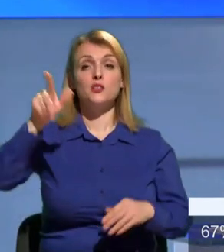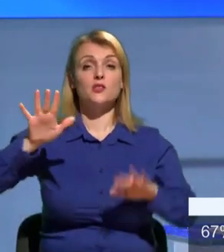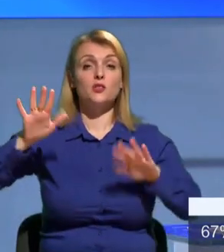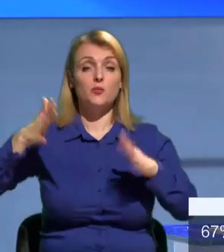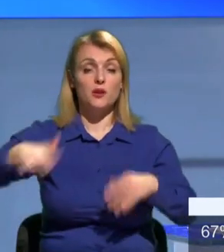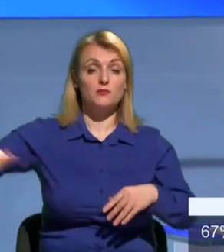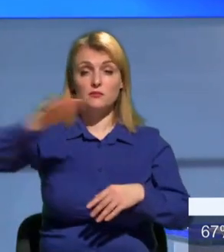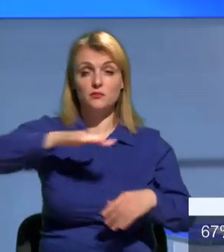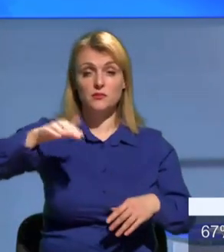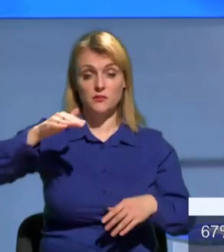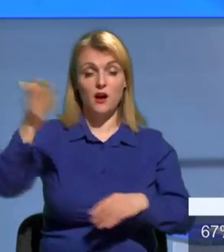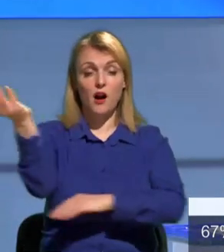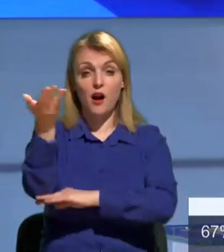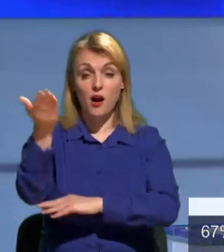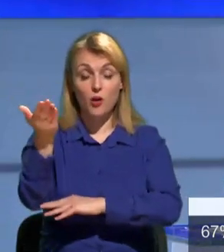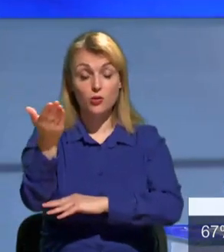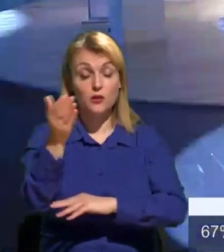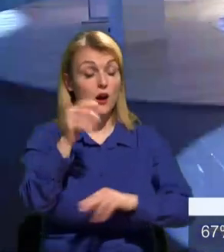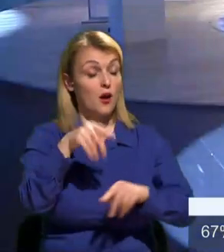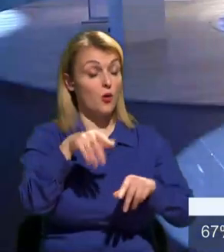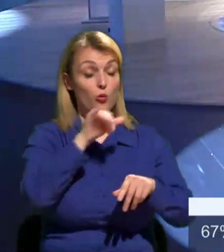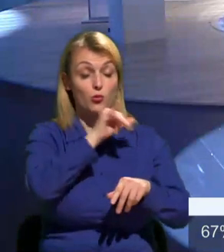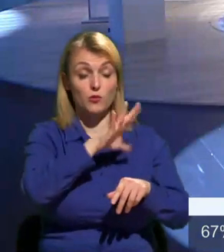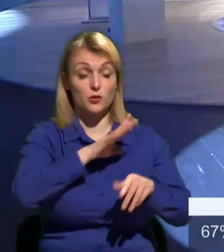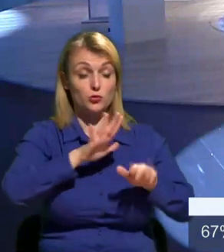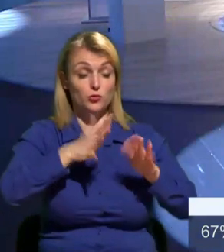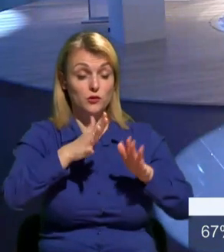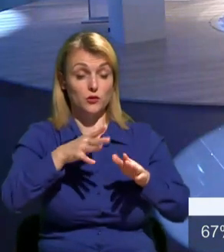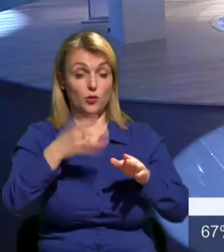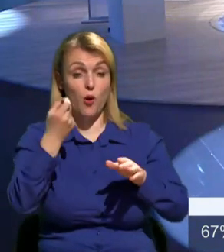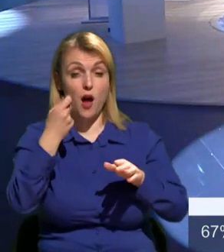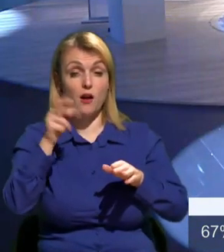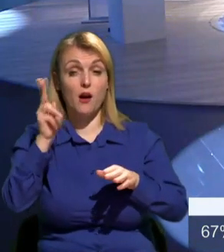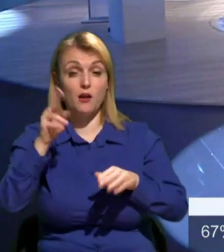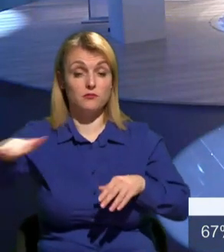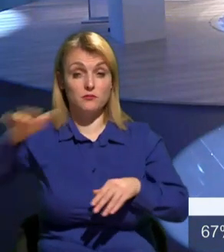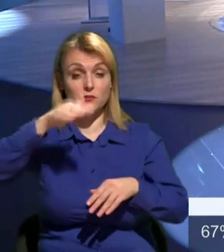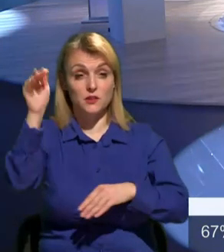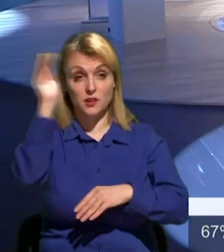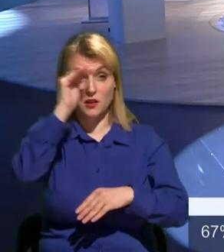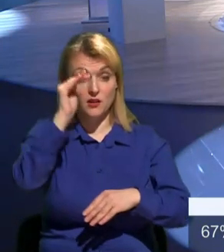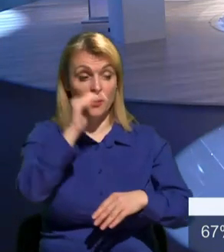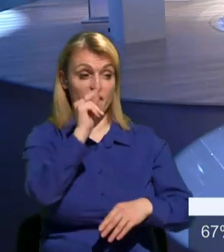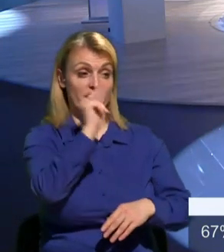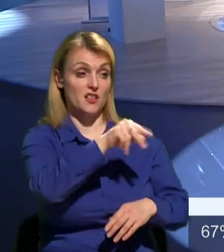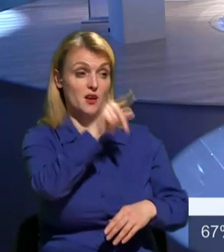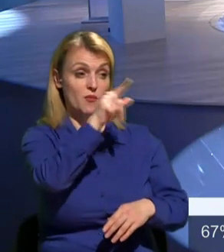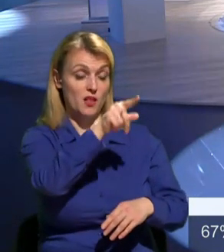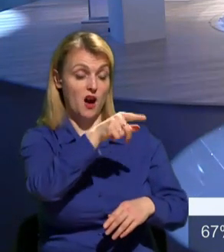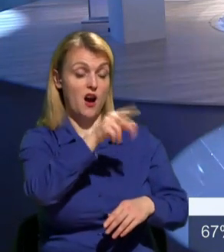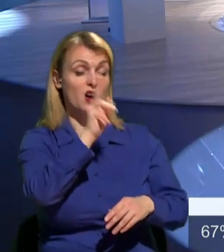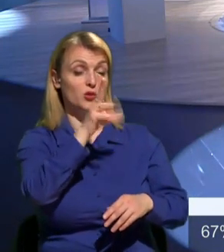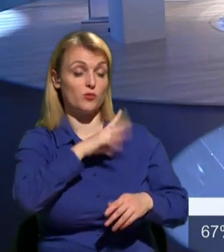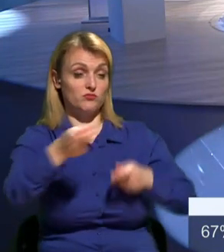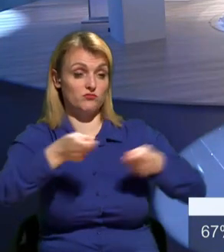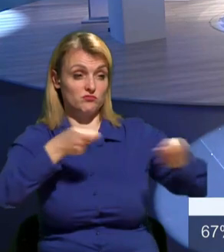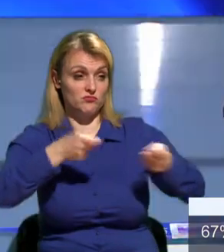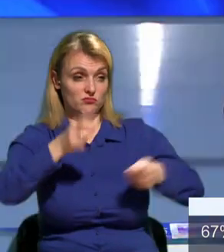în Transnistria, aceasta a fost vina tuturor, inclusiv a politicienilor, care au atestat